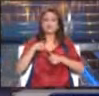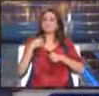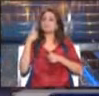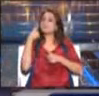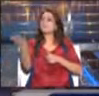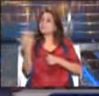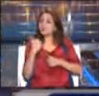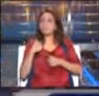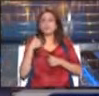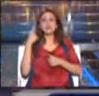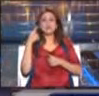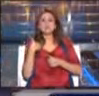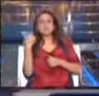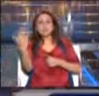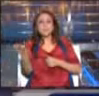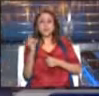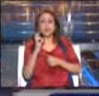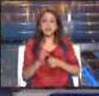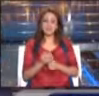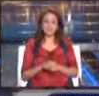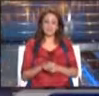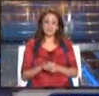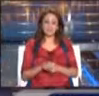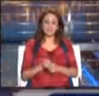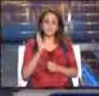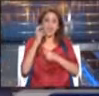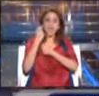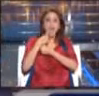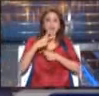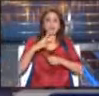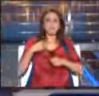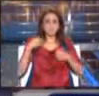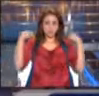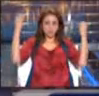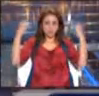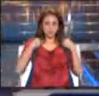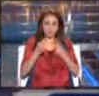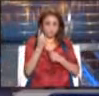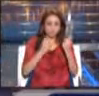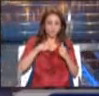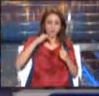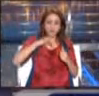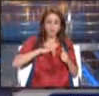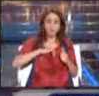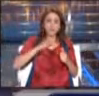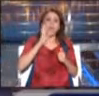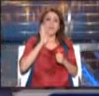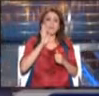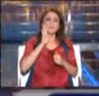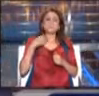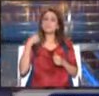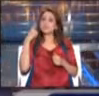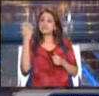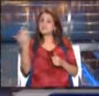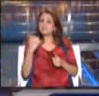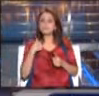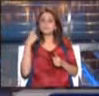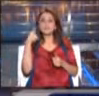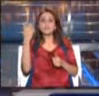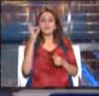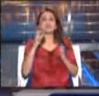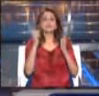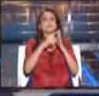بتسمح بالندية والتكافؤ والمقاومة. فإحنا عايزين إن الدستور بتاعنا